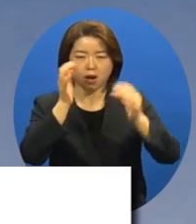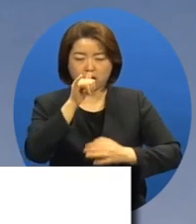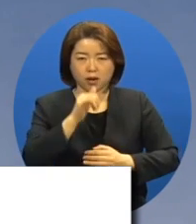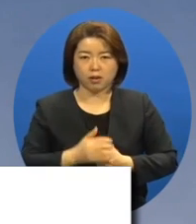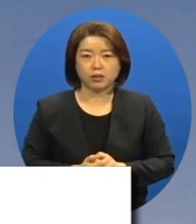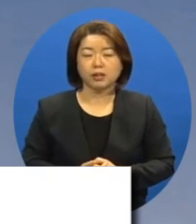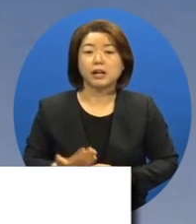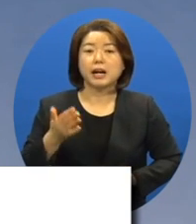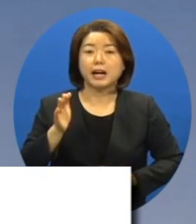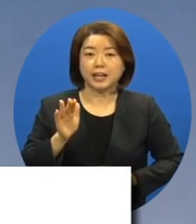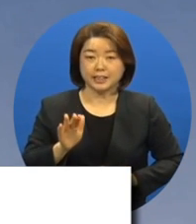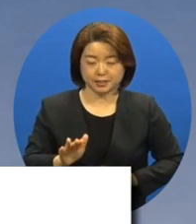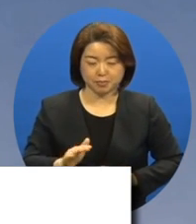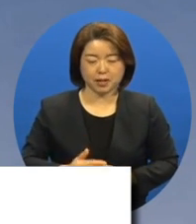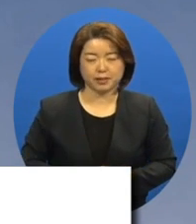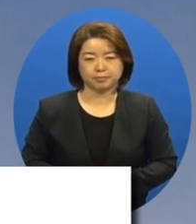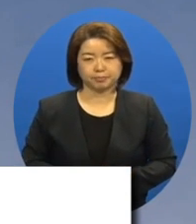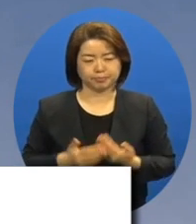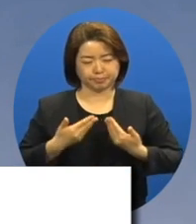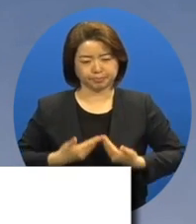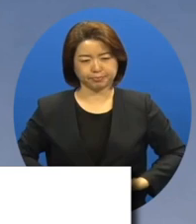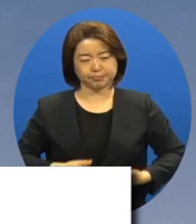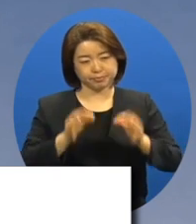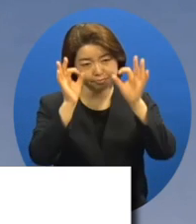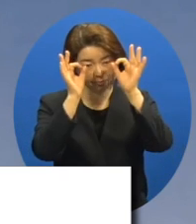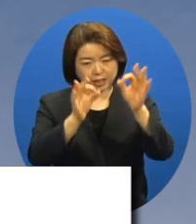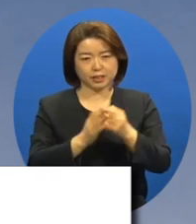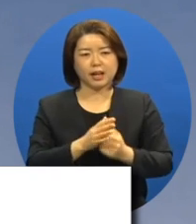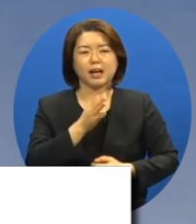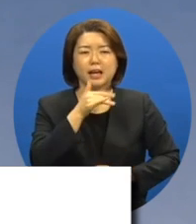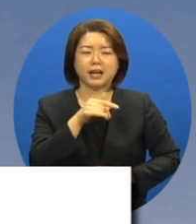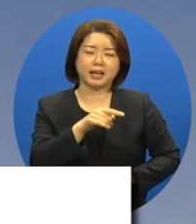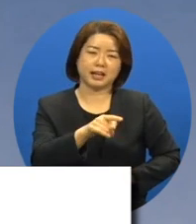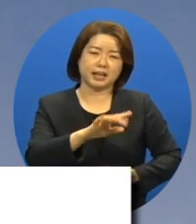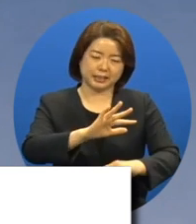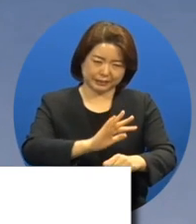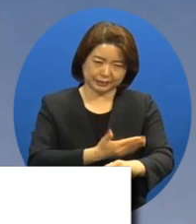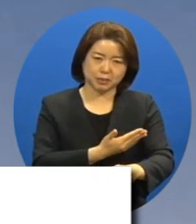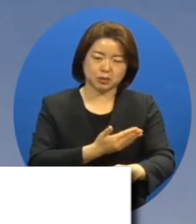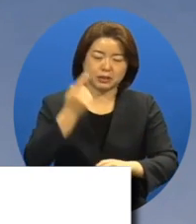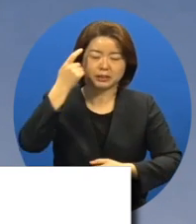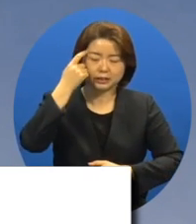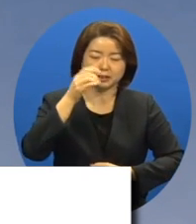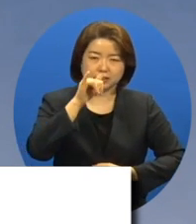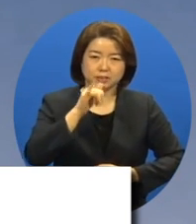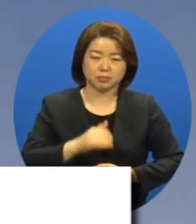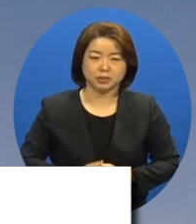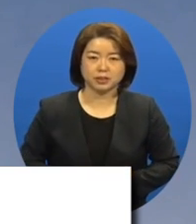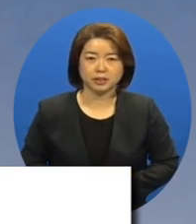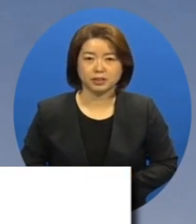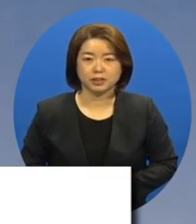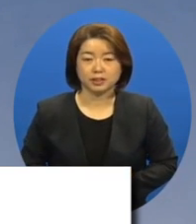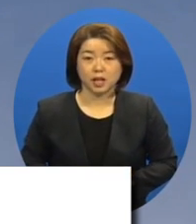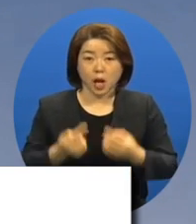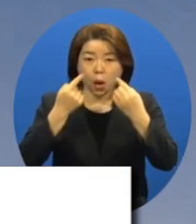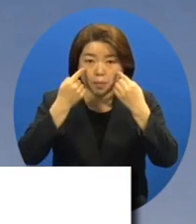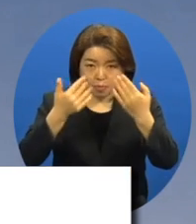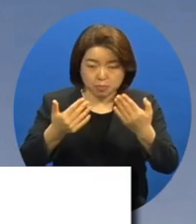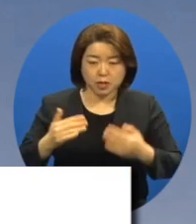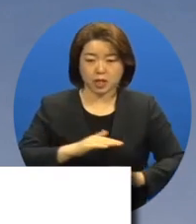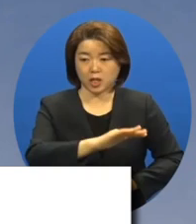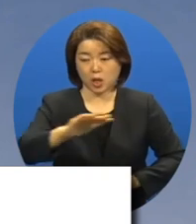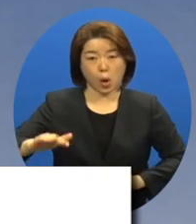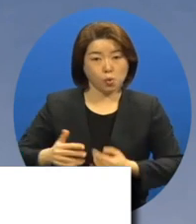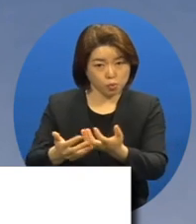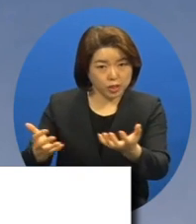그렇지만 가만히 보니까 이게 잘못됐다는 느낌이 들었었습니다 분명히 우리들끼리